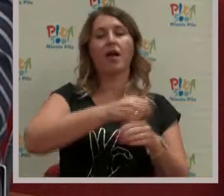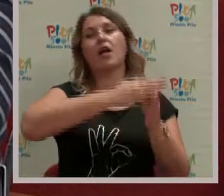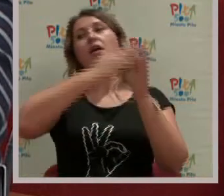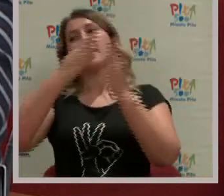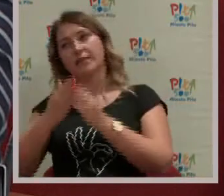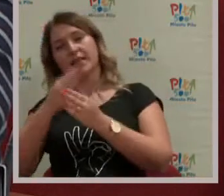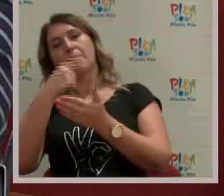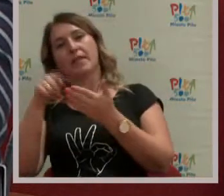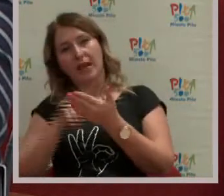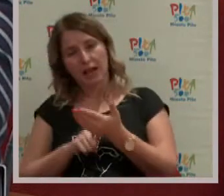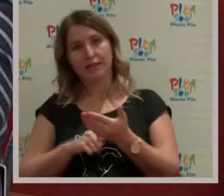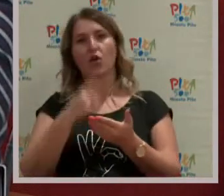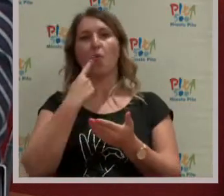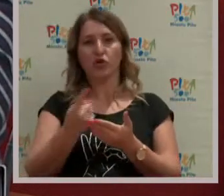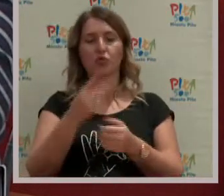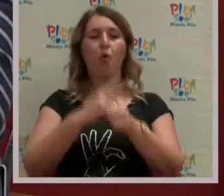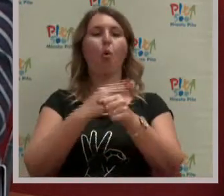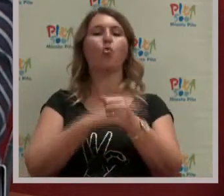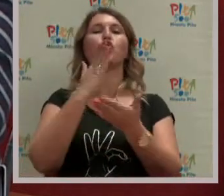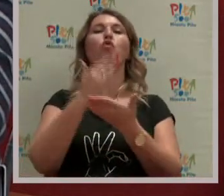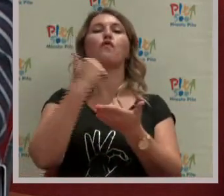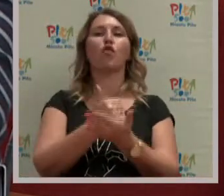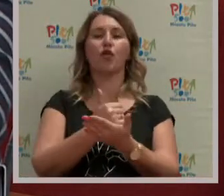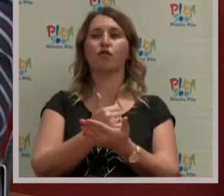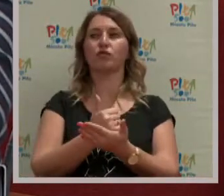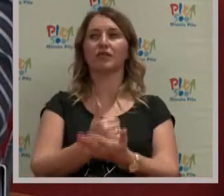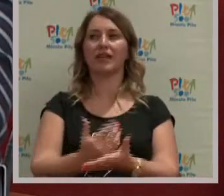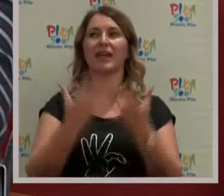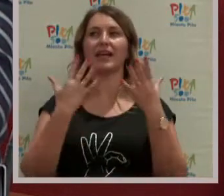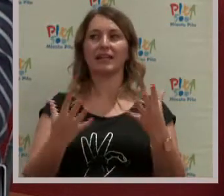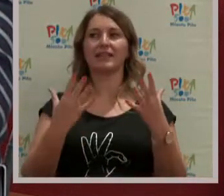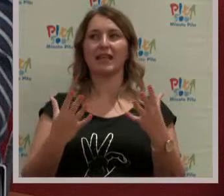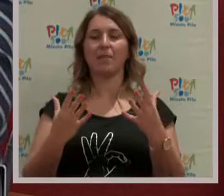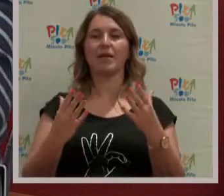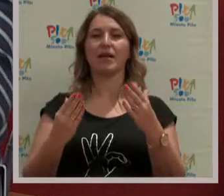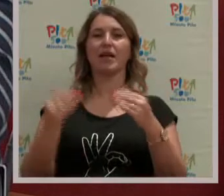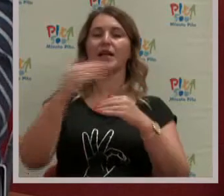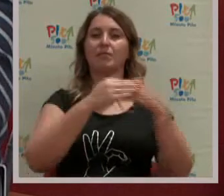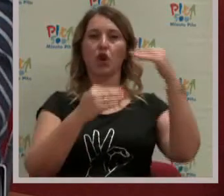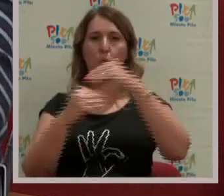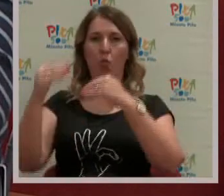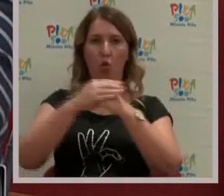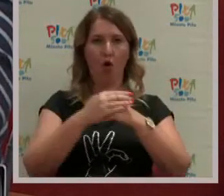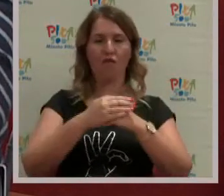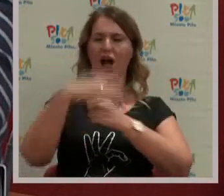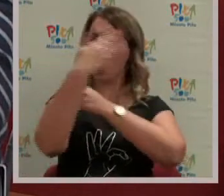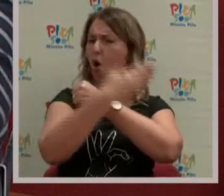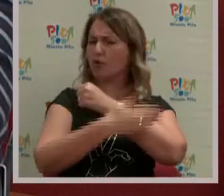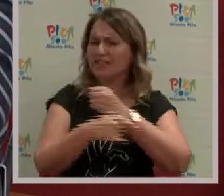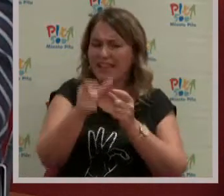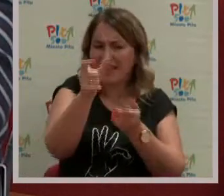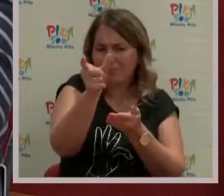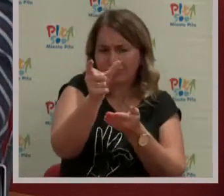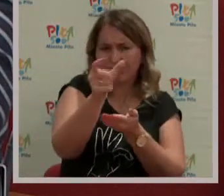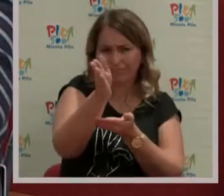zaproponowaliśmy w Urzędzie Wojewódzkim jako ostatni element przebudowy tak ważnego dla miasta odcinka